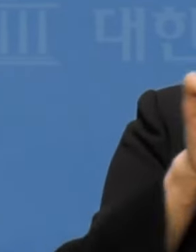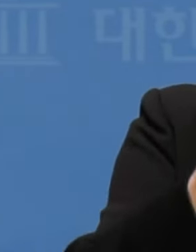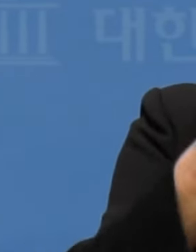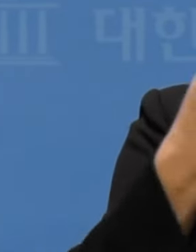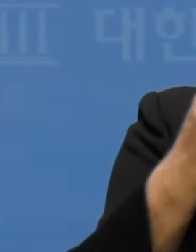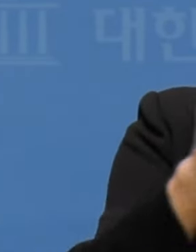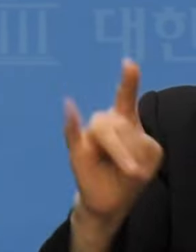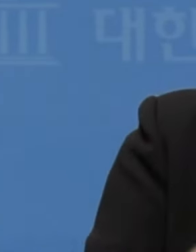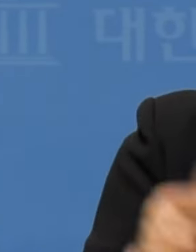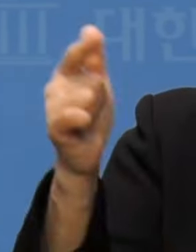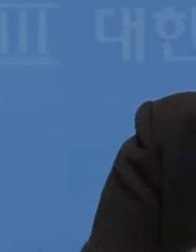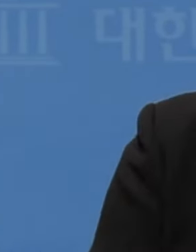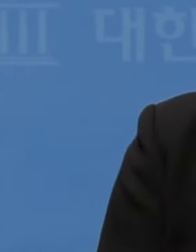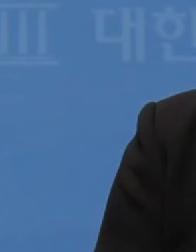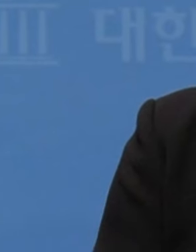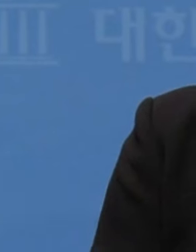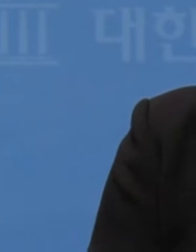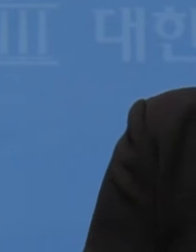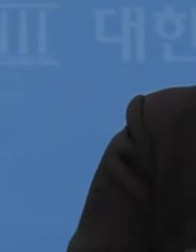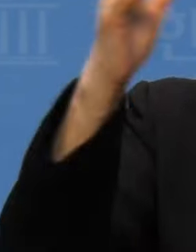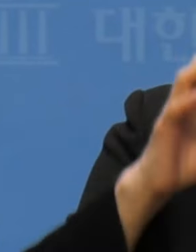1.3배 늘은 수치입니다.